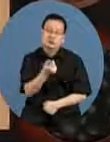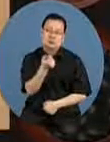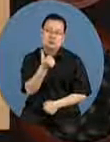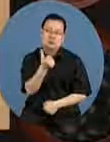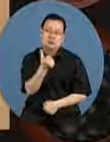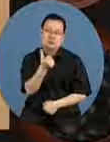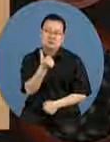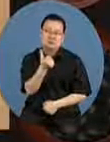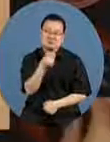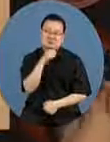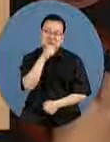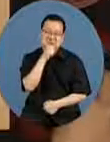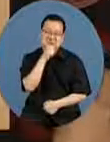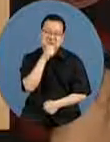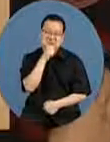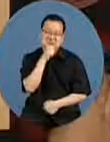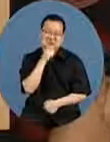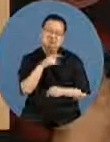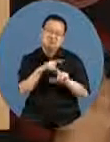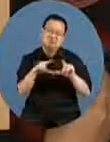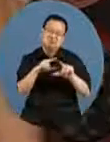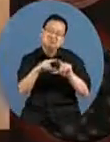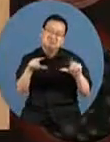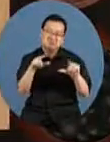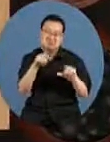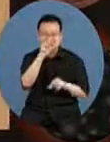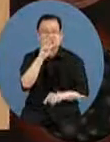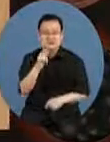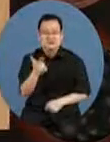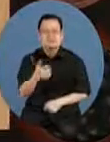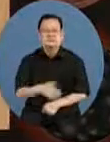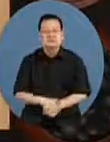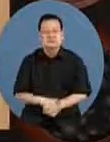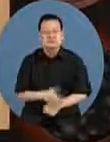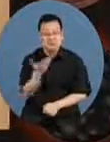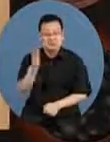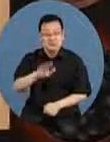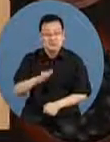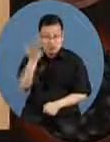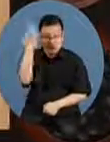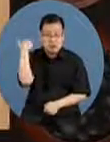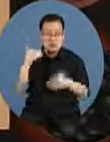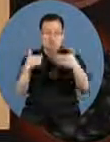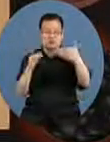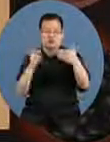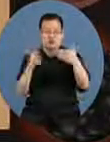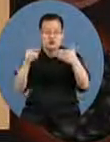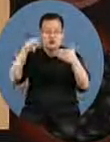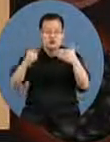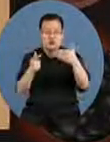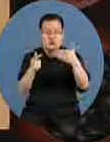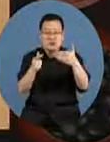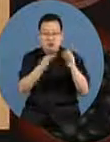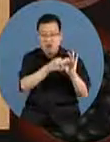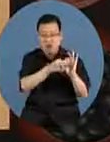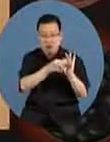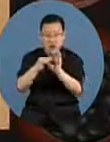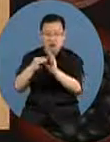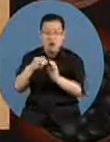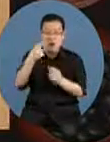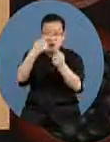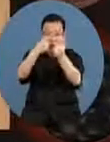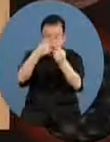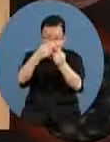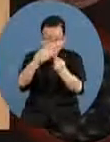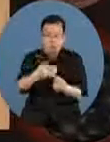성적이 썩 좋지는 못하죠. 네. 그렇지만 항상 그 구연패 신화, 구연승 신화. 진로배였죠, 네, 예전에.